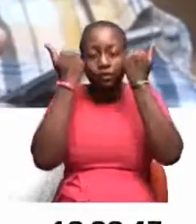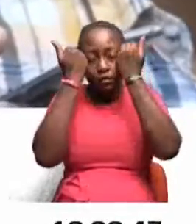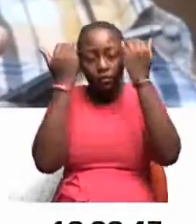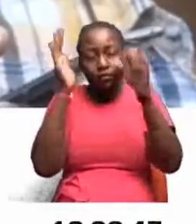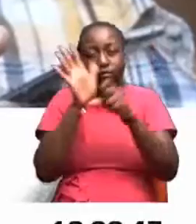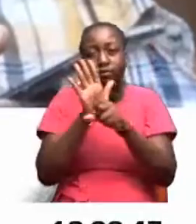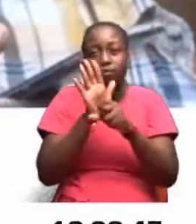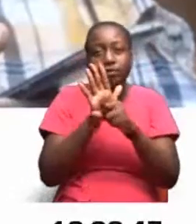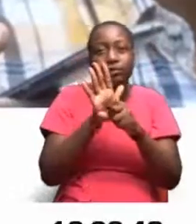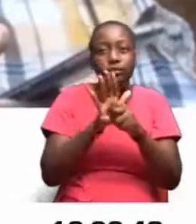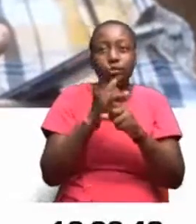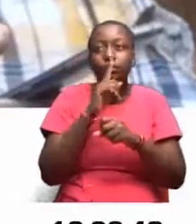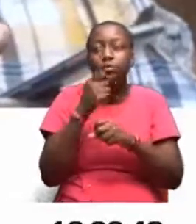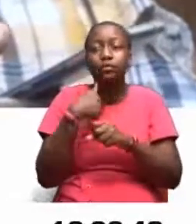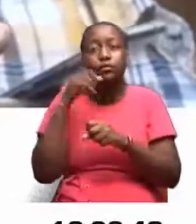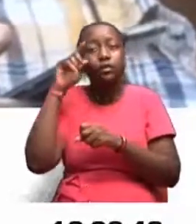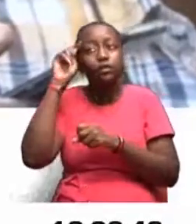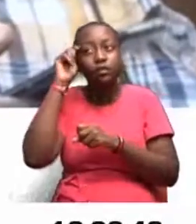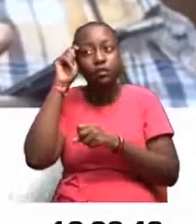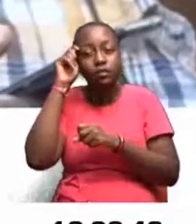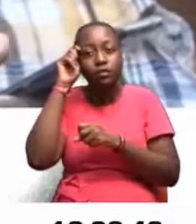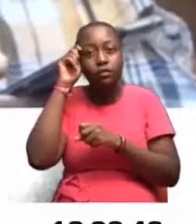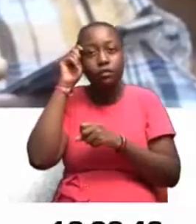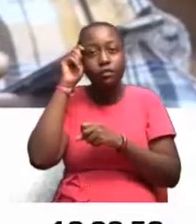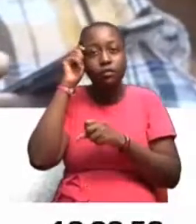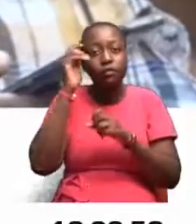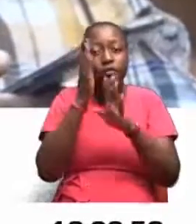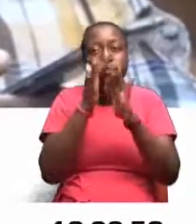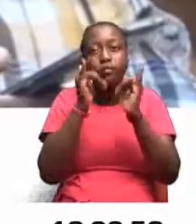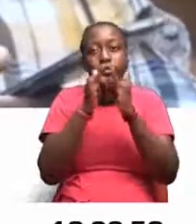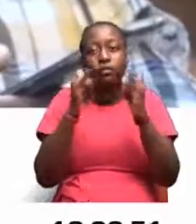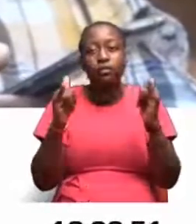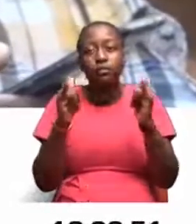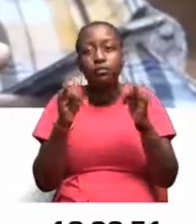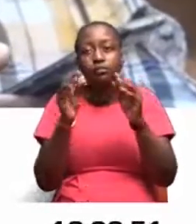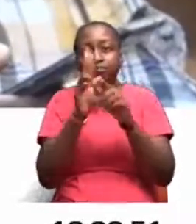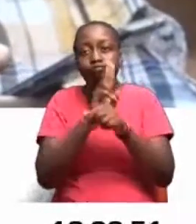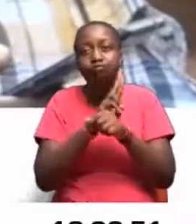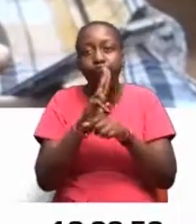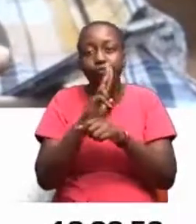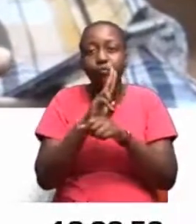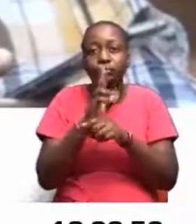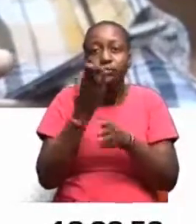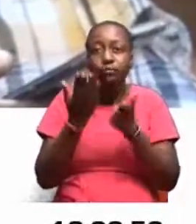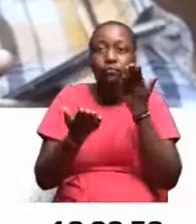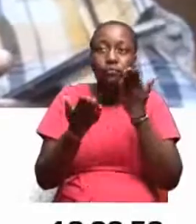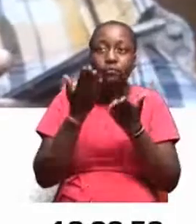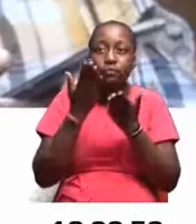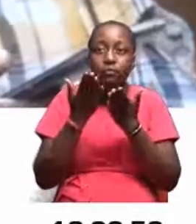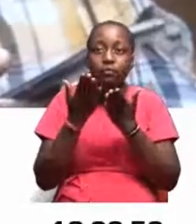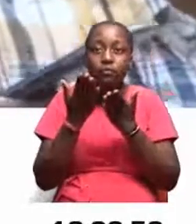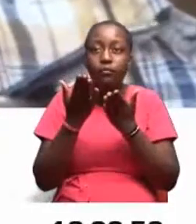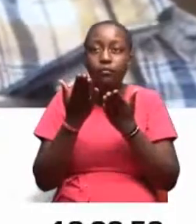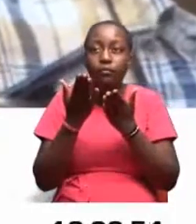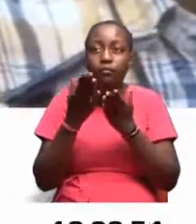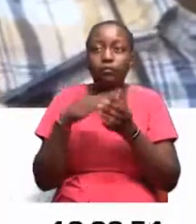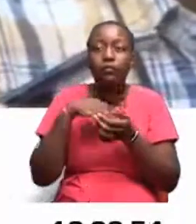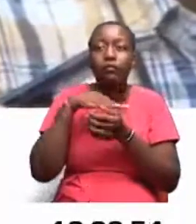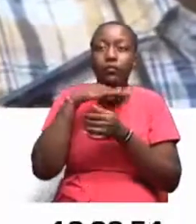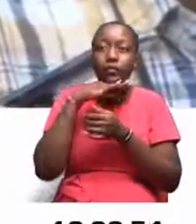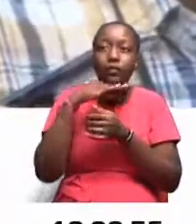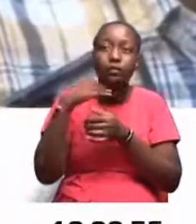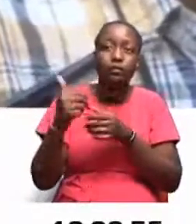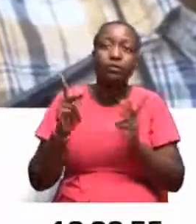suspect that this camp is actually being used to an extent even perhaps to torture people and even kill. So we